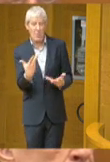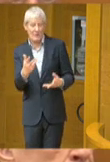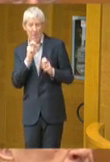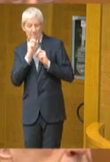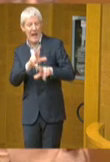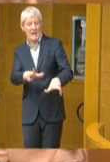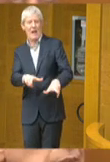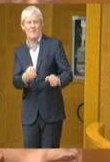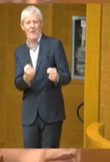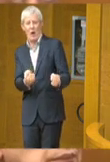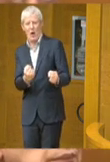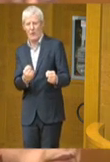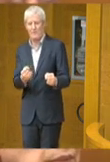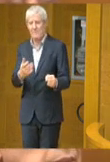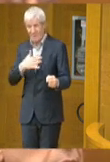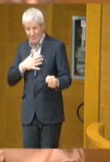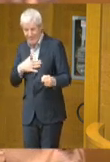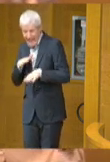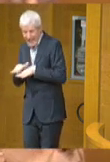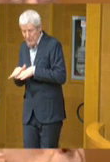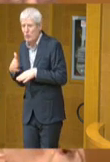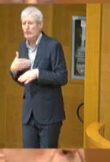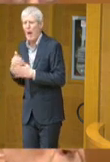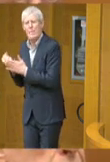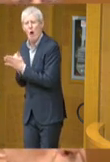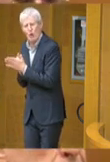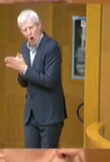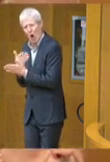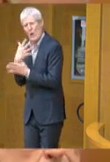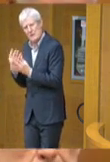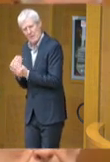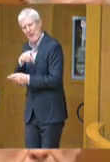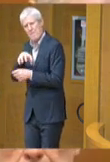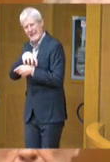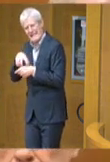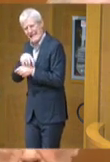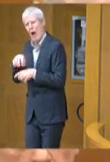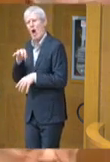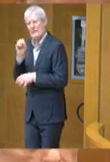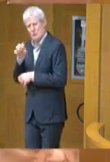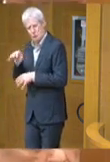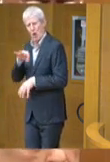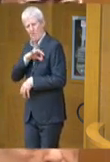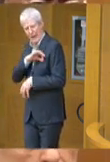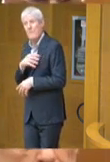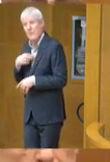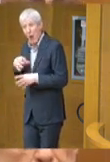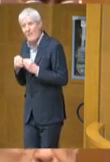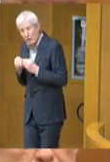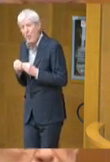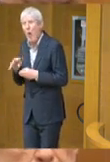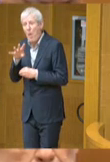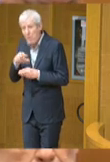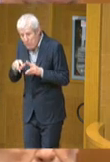forte. Nella nostra esperienza abbiamo un protocollo col Ministero dell'Istruzione e del Merito, e facciamo più di 400